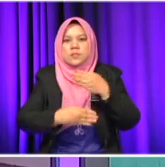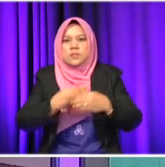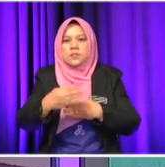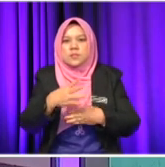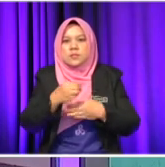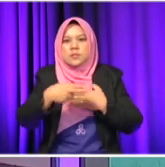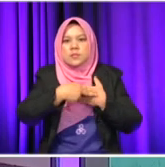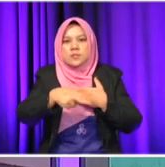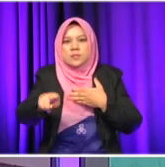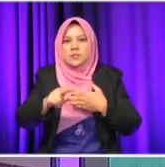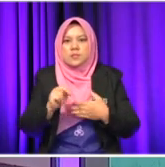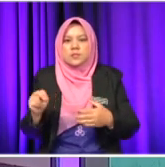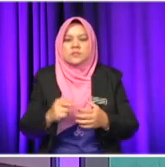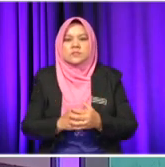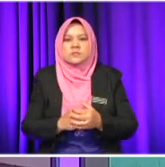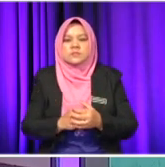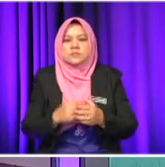selesai kita